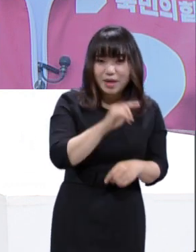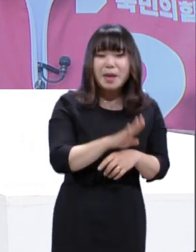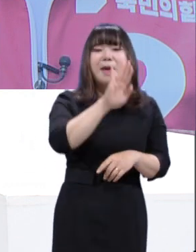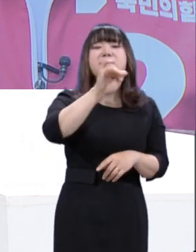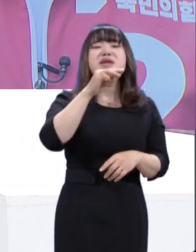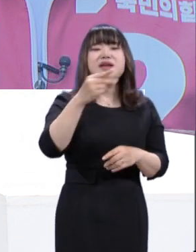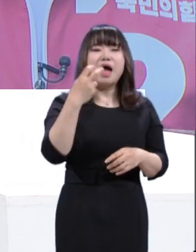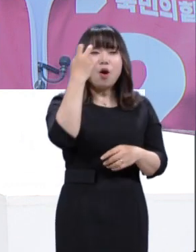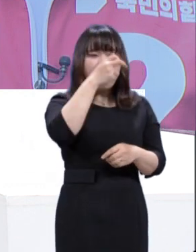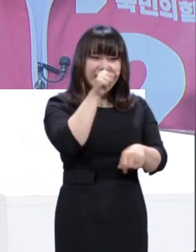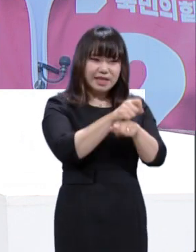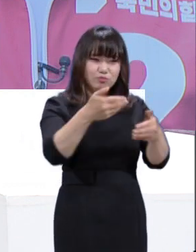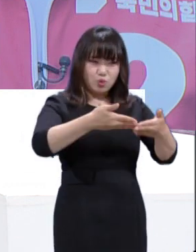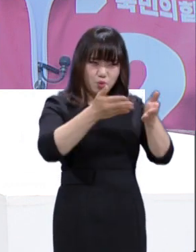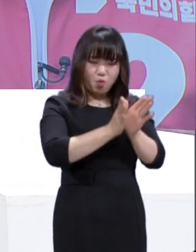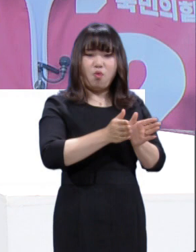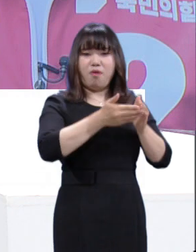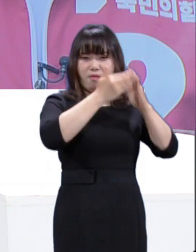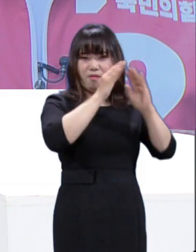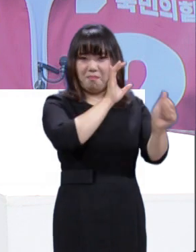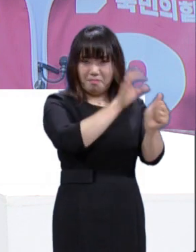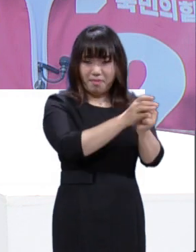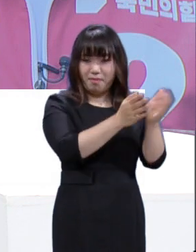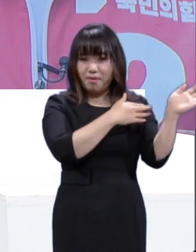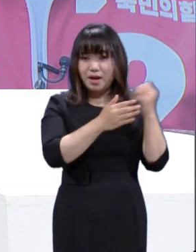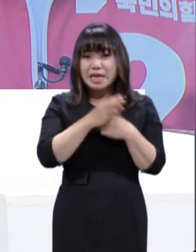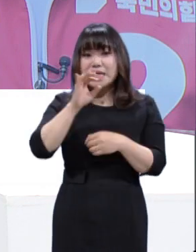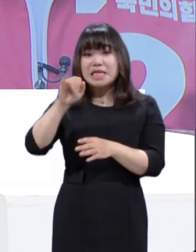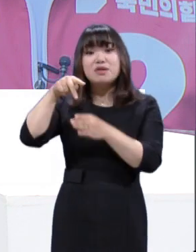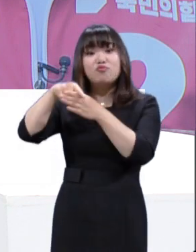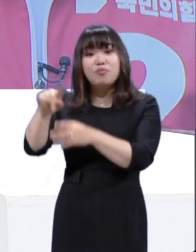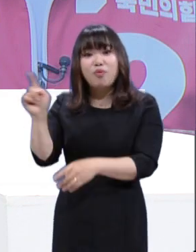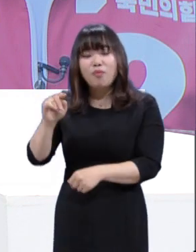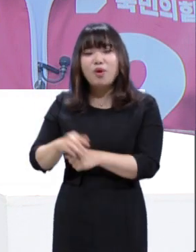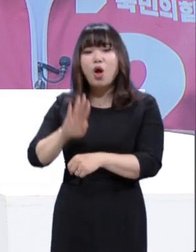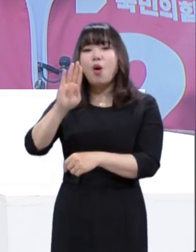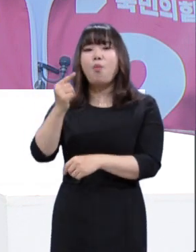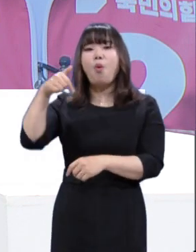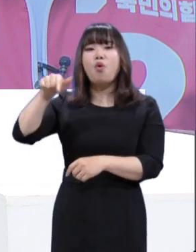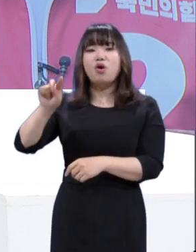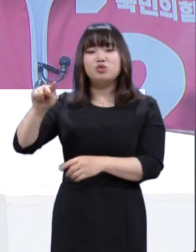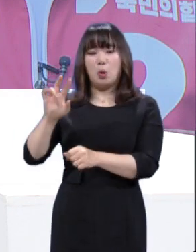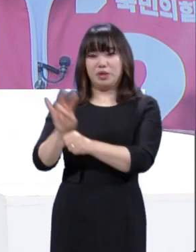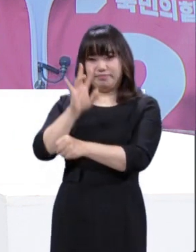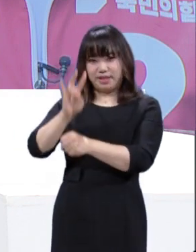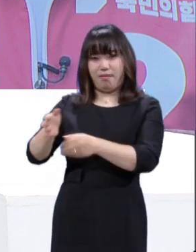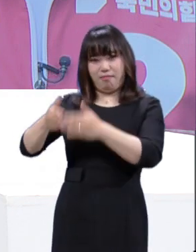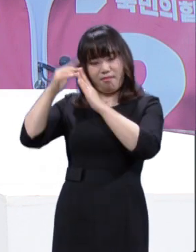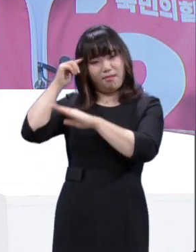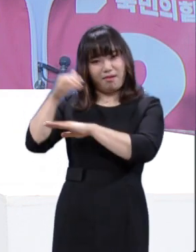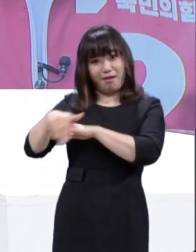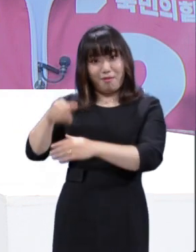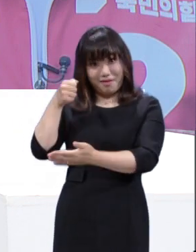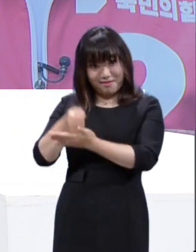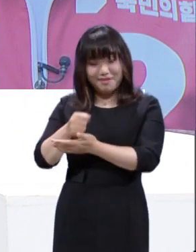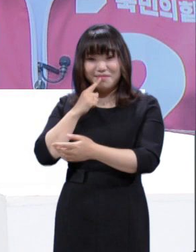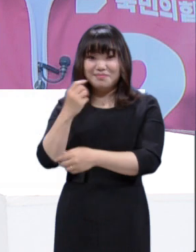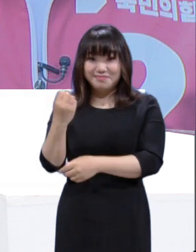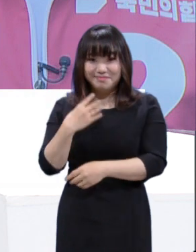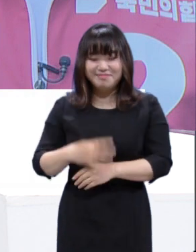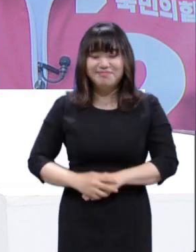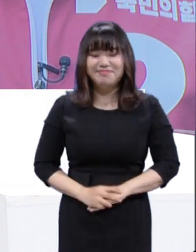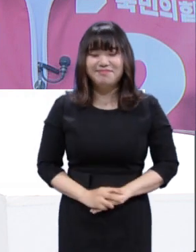빌라 관리사무소를 추진하겠다고 했고 국민의힘 이성희 후보는 보건소 24시간 운영을 내세우고 있습니다. 서주환